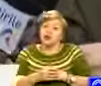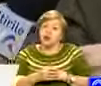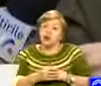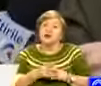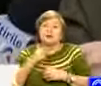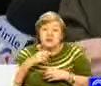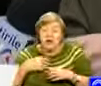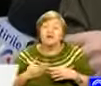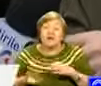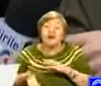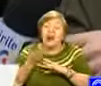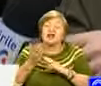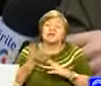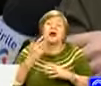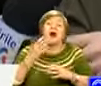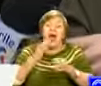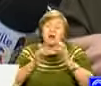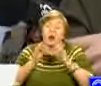mare.